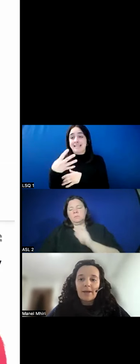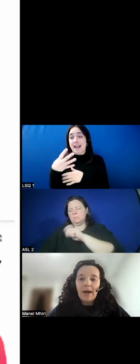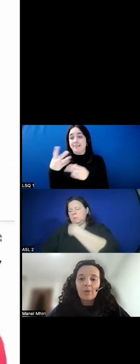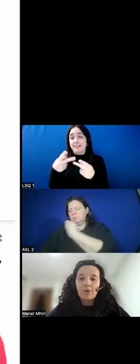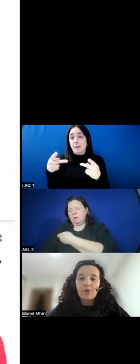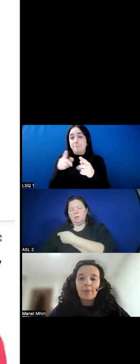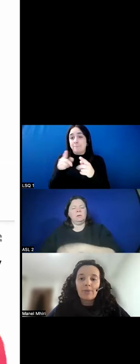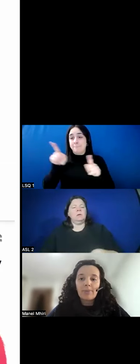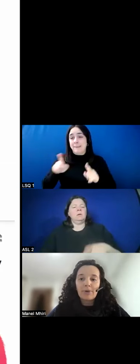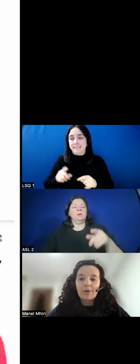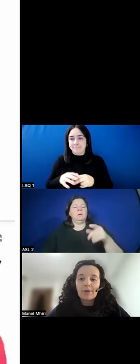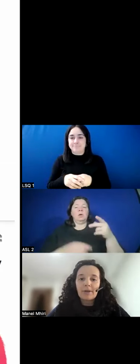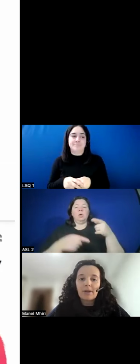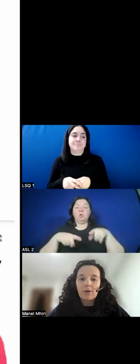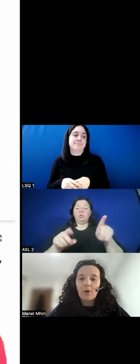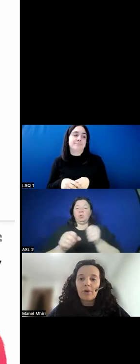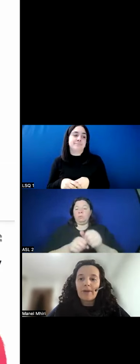Pendant la pandémie,